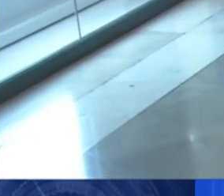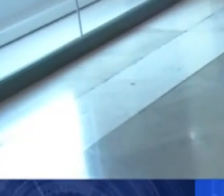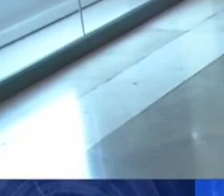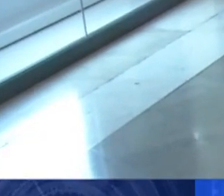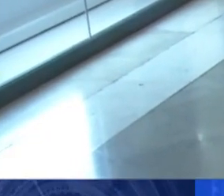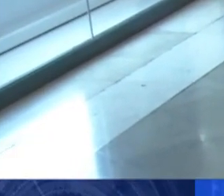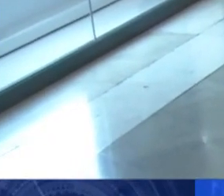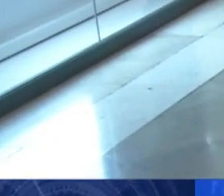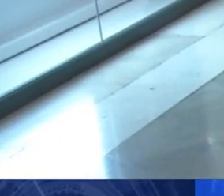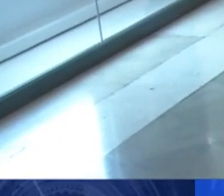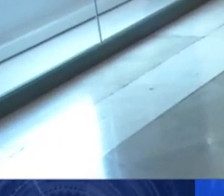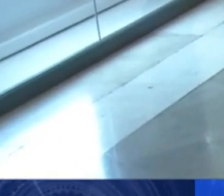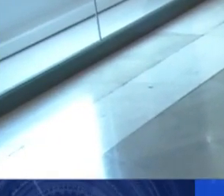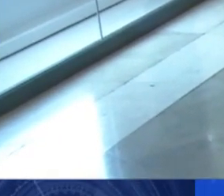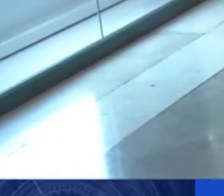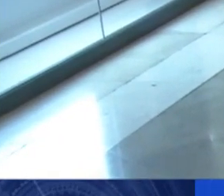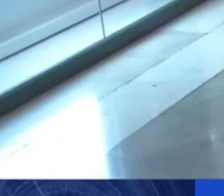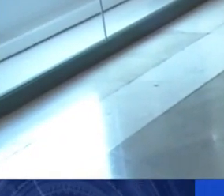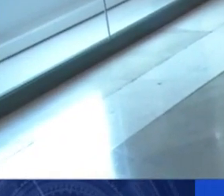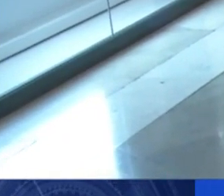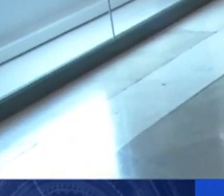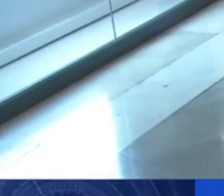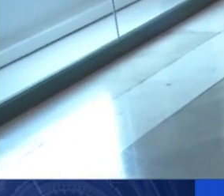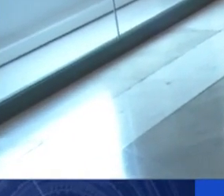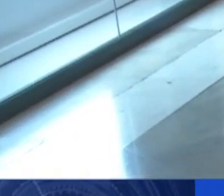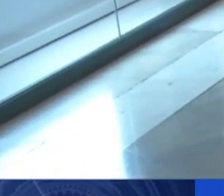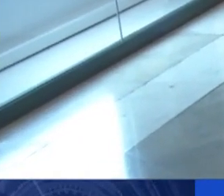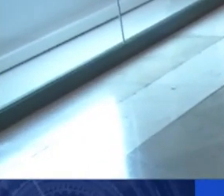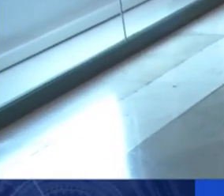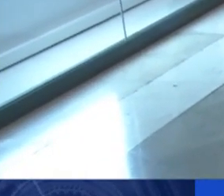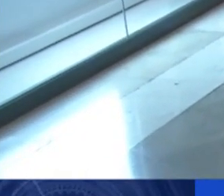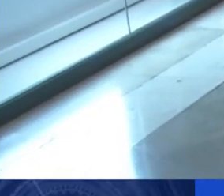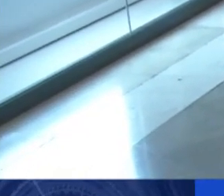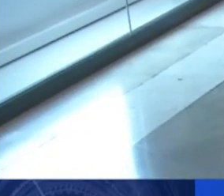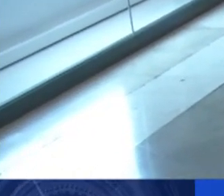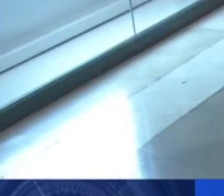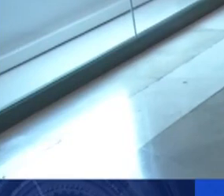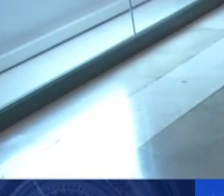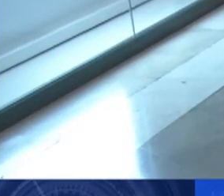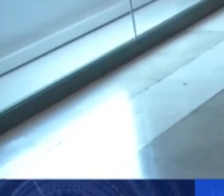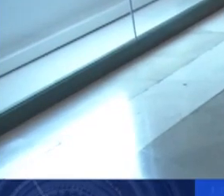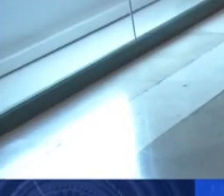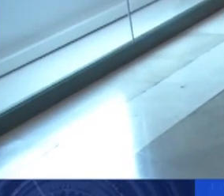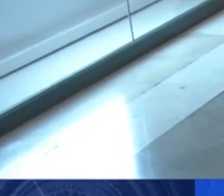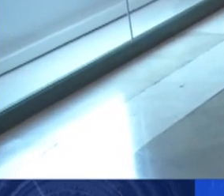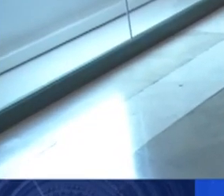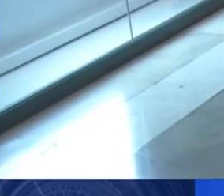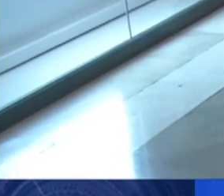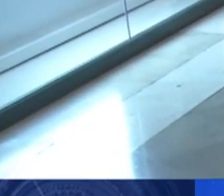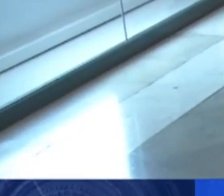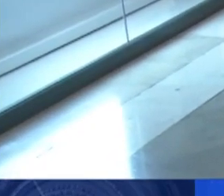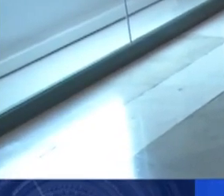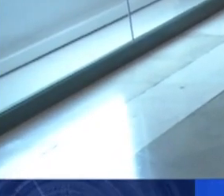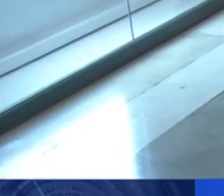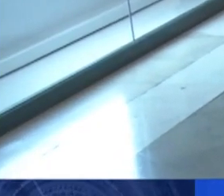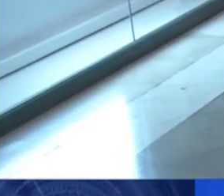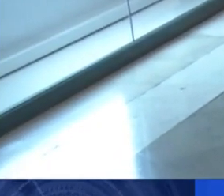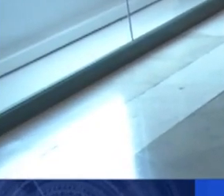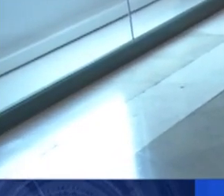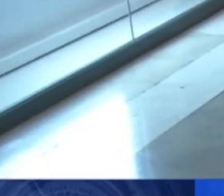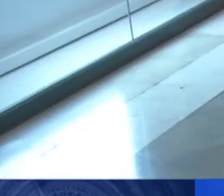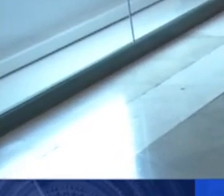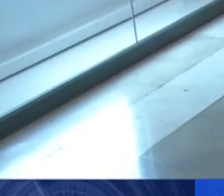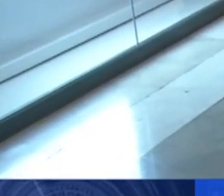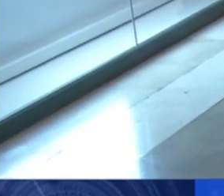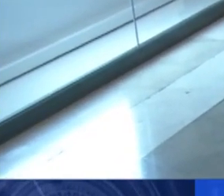واستيعابهم لكل القرارات اللي تطلع. وإحنا ما نعطي الصورة هذه حتى نبين أن هناك حالة خوف وهلع، لا، إحنا نبين لكم